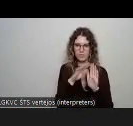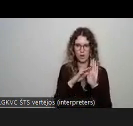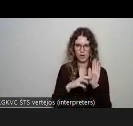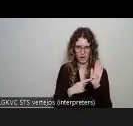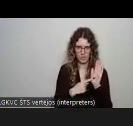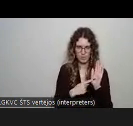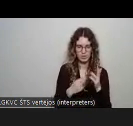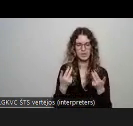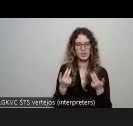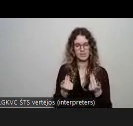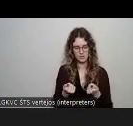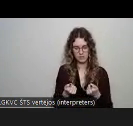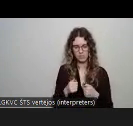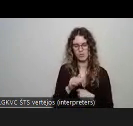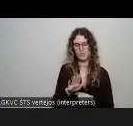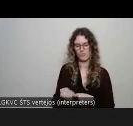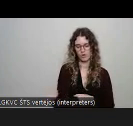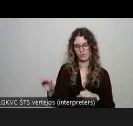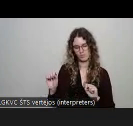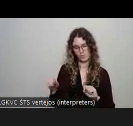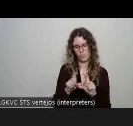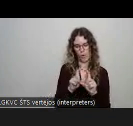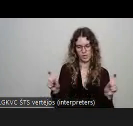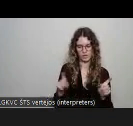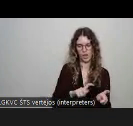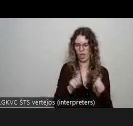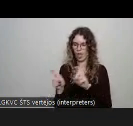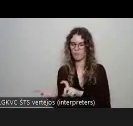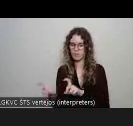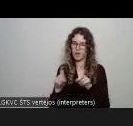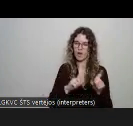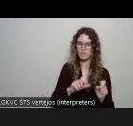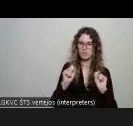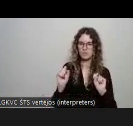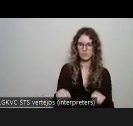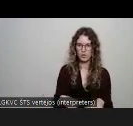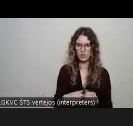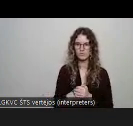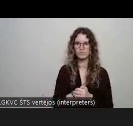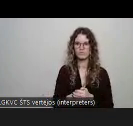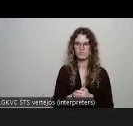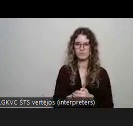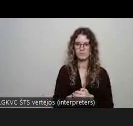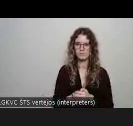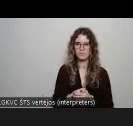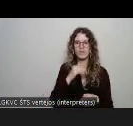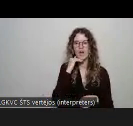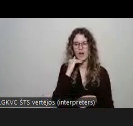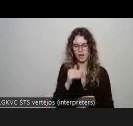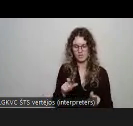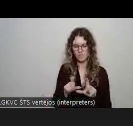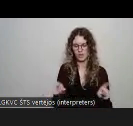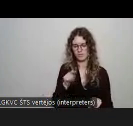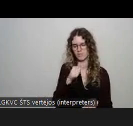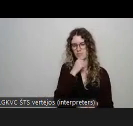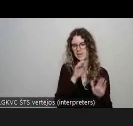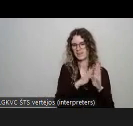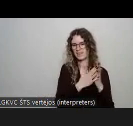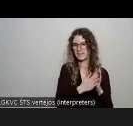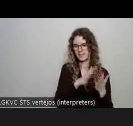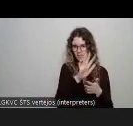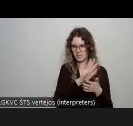mokiniai taip gali keisti mokyklas ir mokyklos nebūtinai, aišku, renkasi tuos pačius tekstus, yra ir